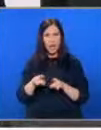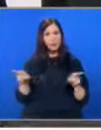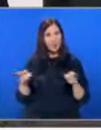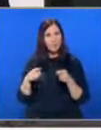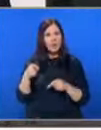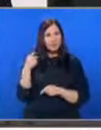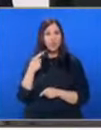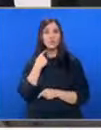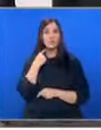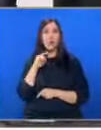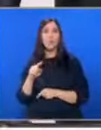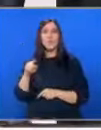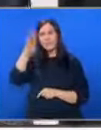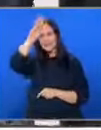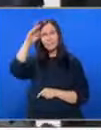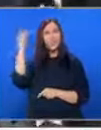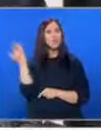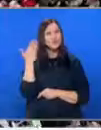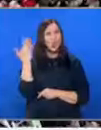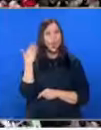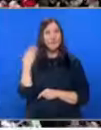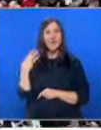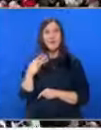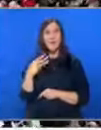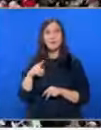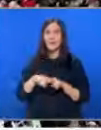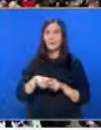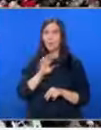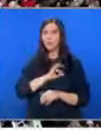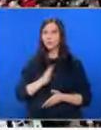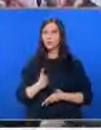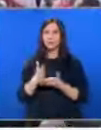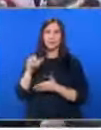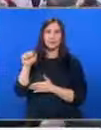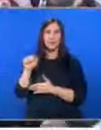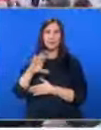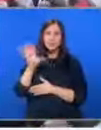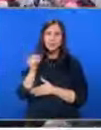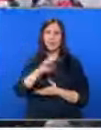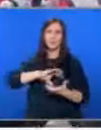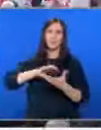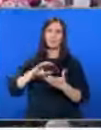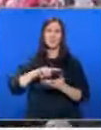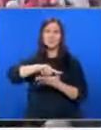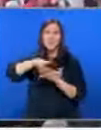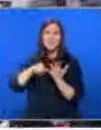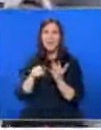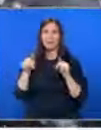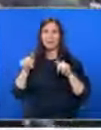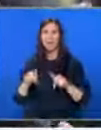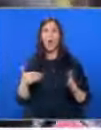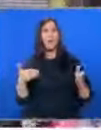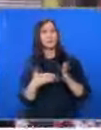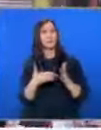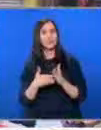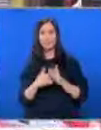управлява, той изгуби Истанбул. Тогава Екрем Имамоглу получи подкрепата на партии от целия политически спектър. Сега